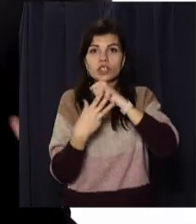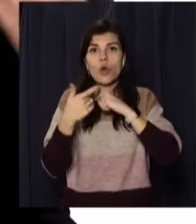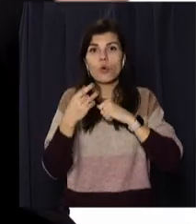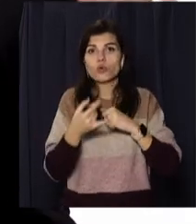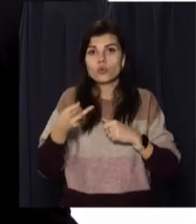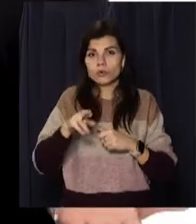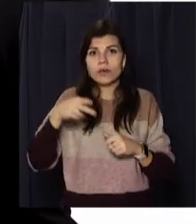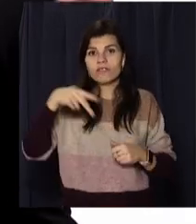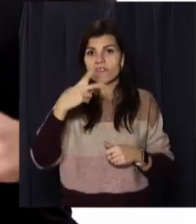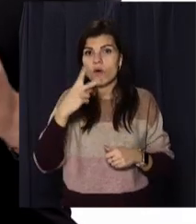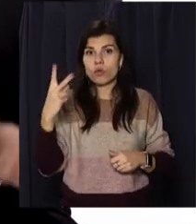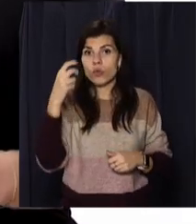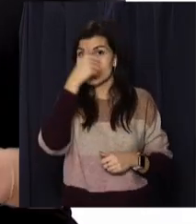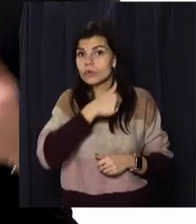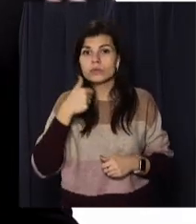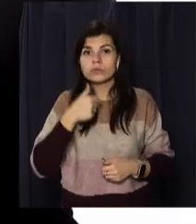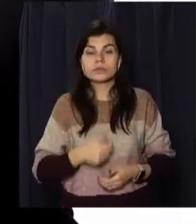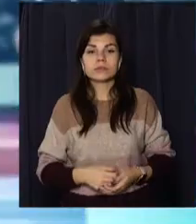18 грудня 2022 року.